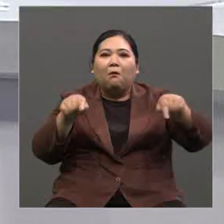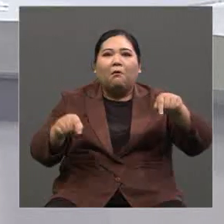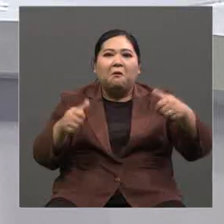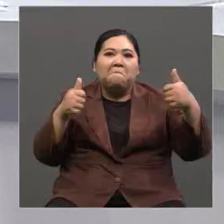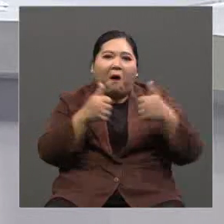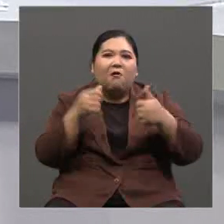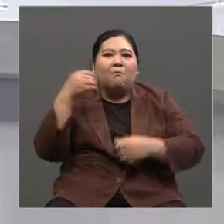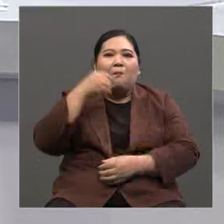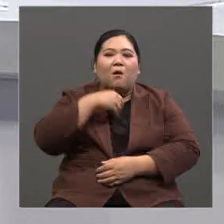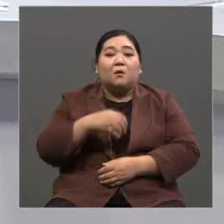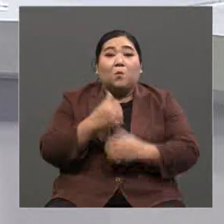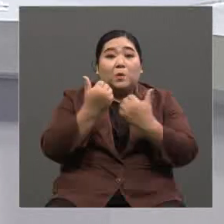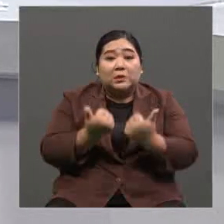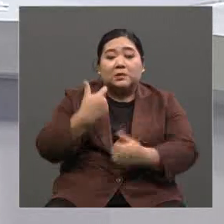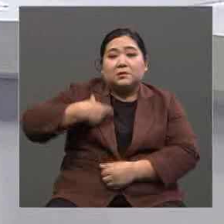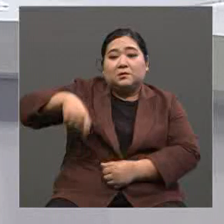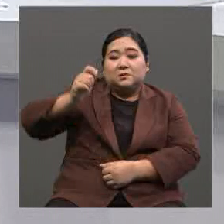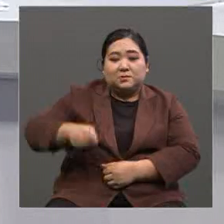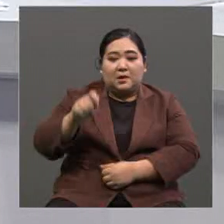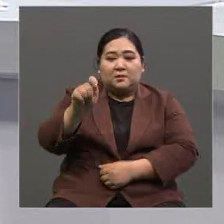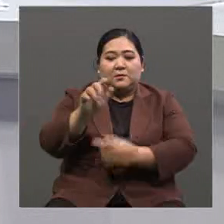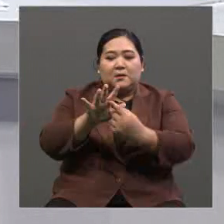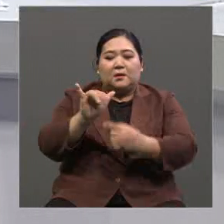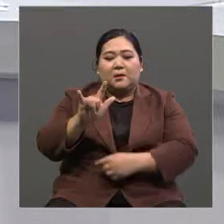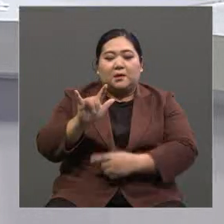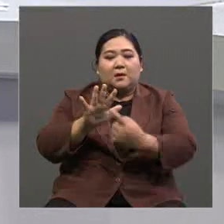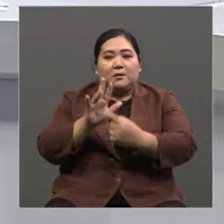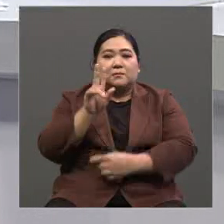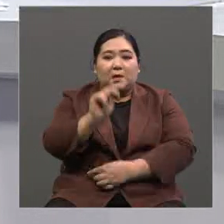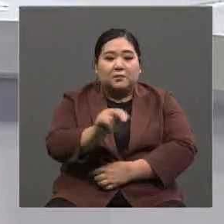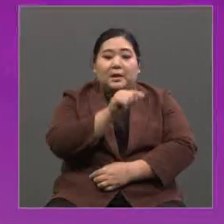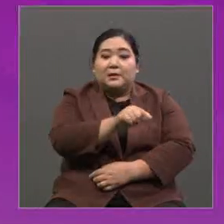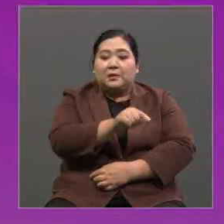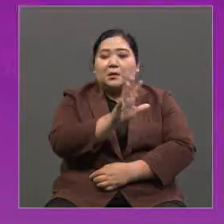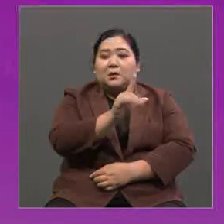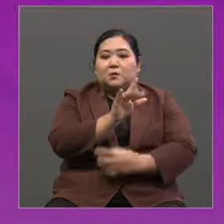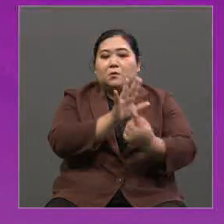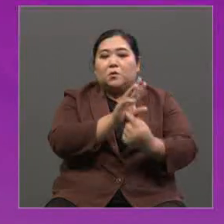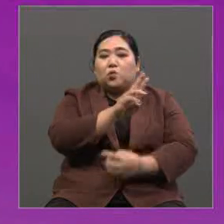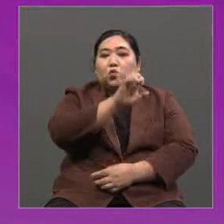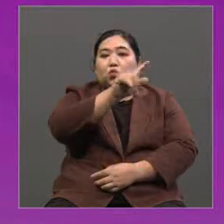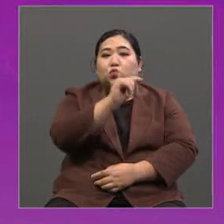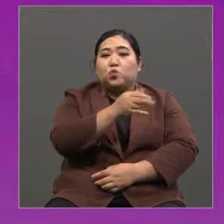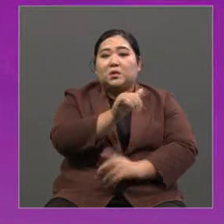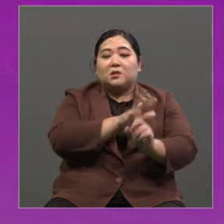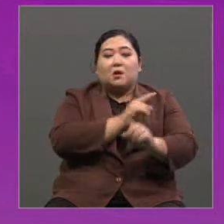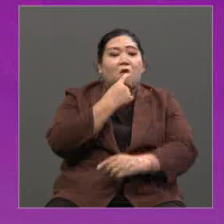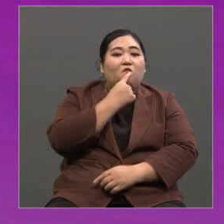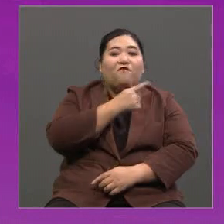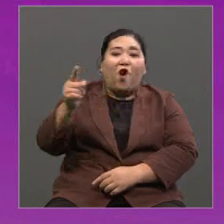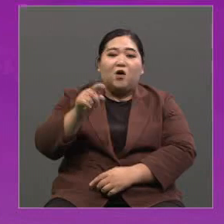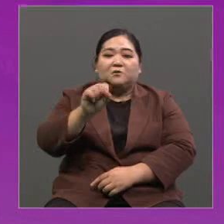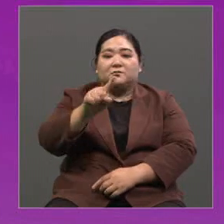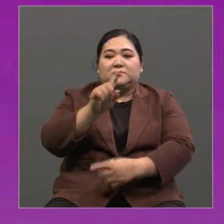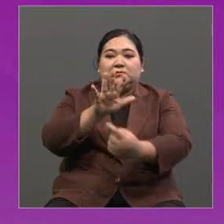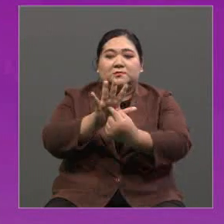ธนประรูญรัตน์วันนี้ครับศาลอาญานัดไต่สวนมูลฟ้องคดีที่นายชูวิทย์ฟ้องนายสันธนะประยูรัตน์ข้อหาแจ้ง